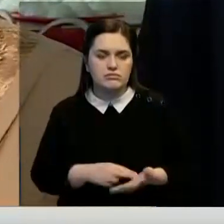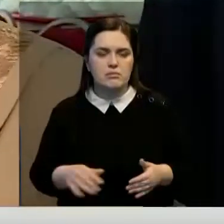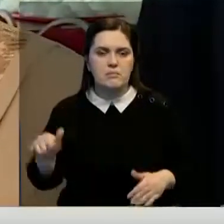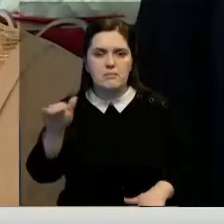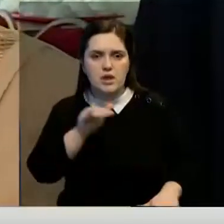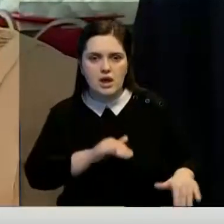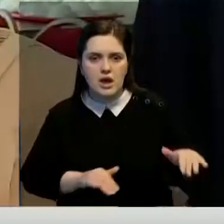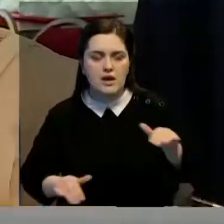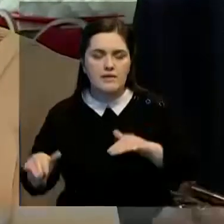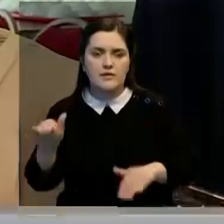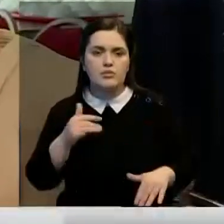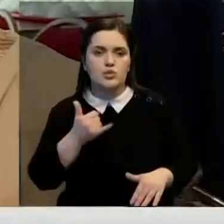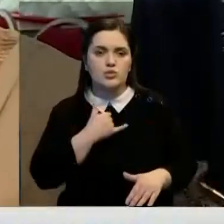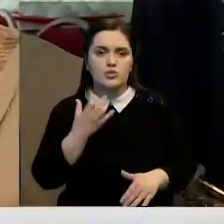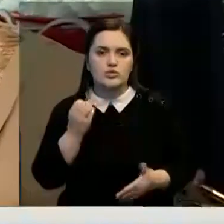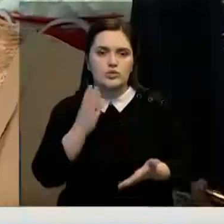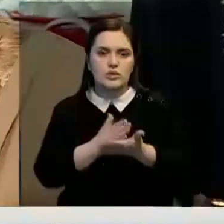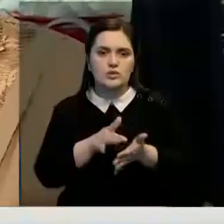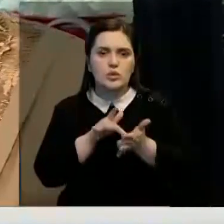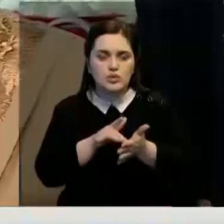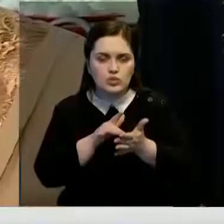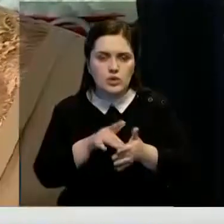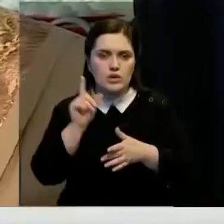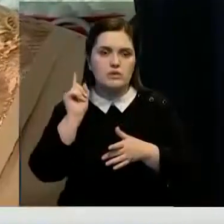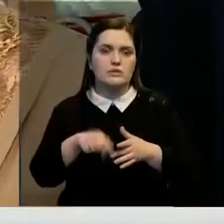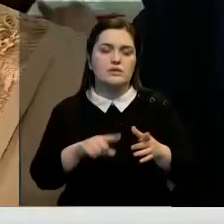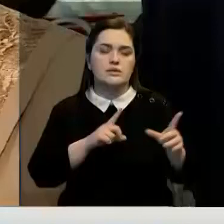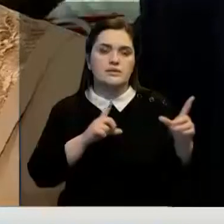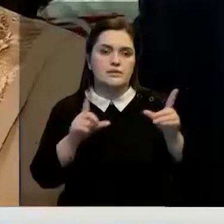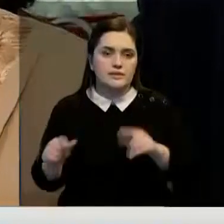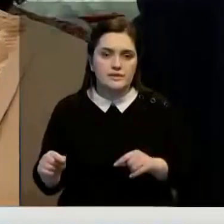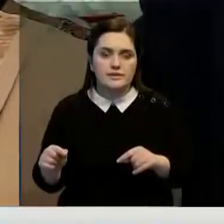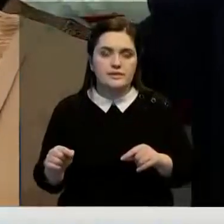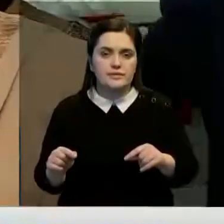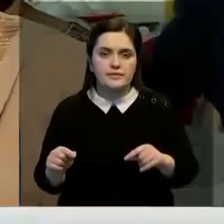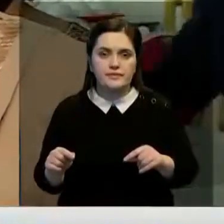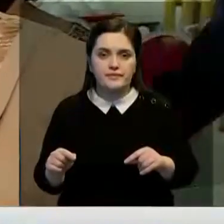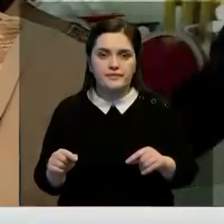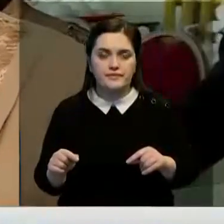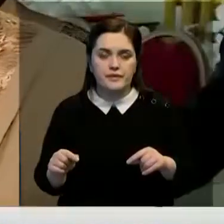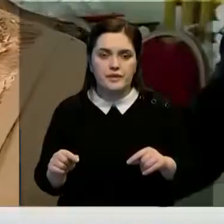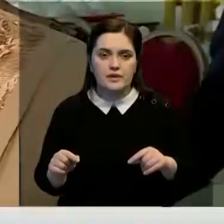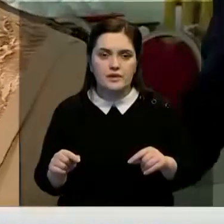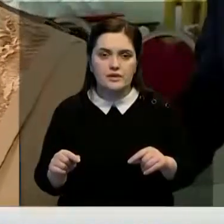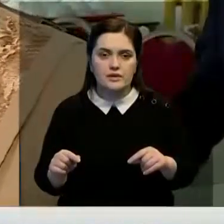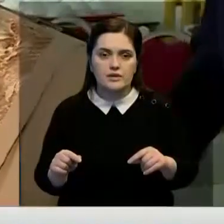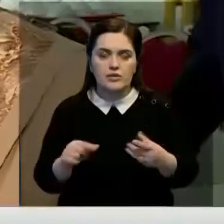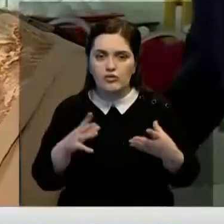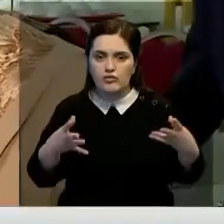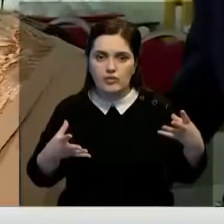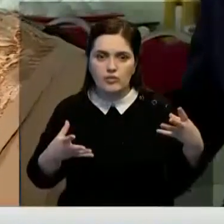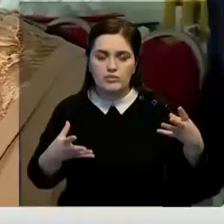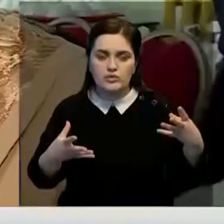Плаваем, купаемся, еще у нас какие-то туристические мероприятия это прописаны. В общем-то,